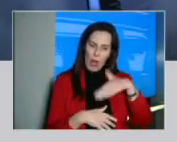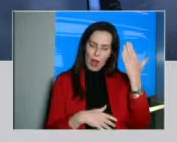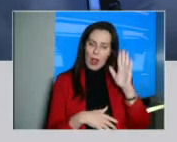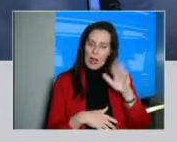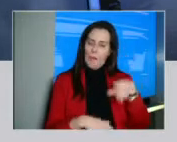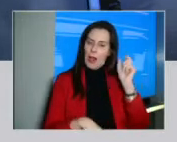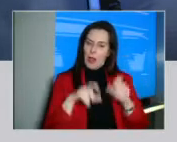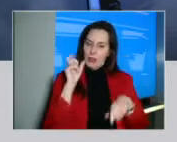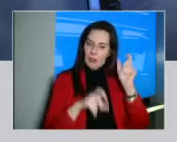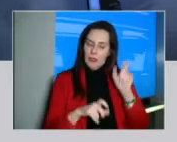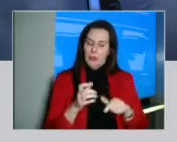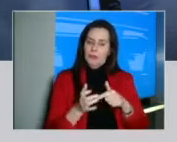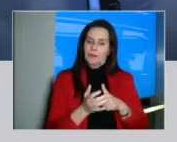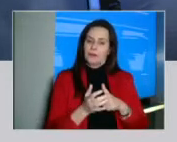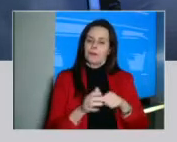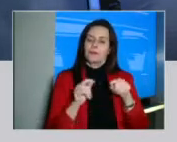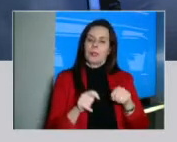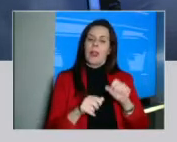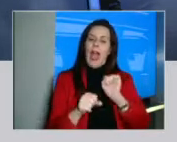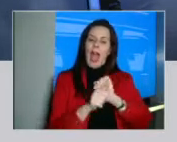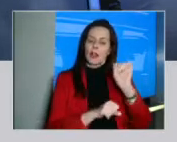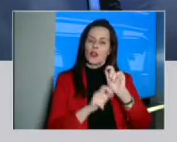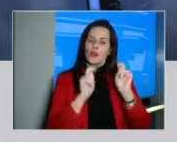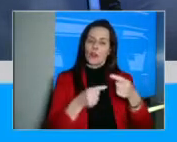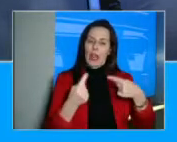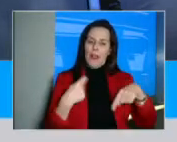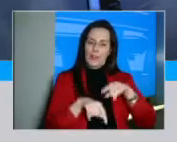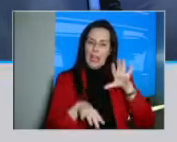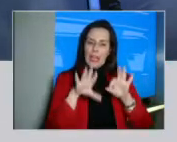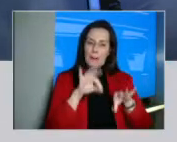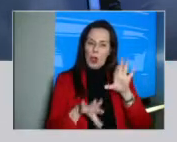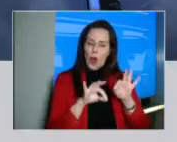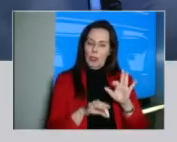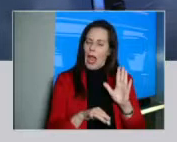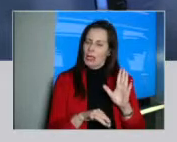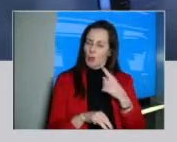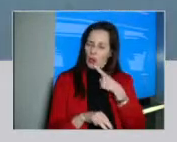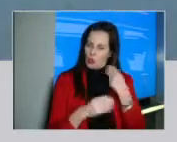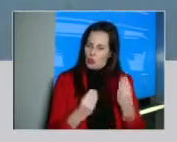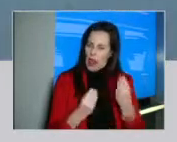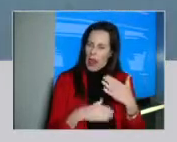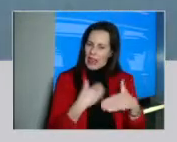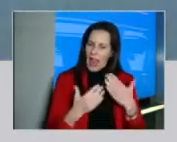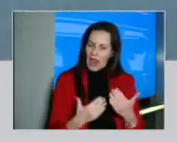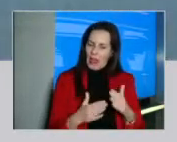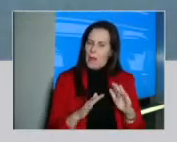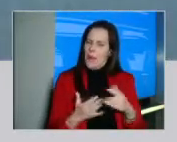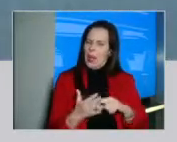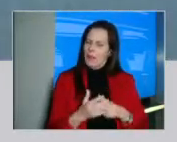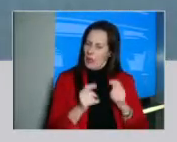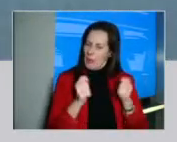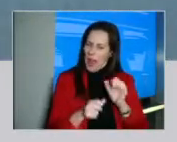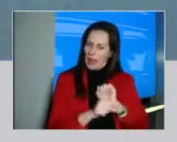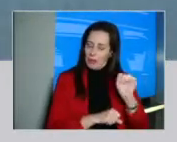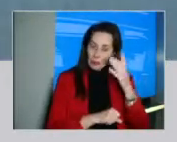גם לציבור מתוך כך, ואלה העתירות שמוגשות לוועדת הבחירות המרכזית. אז קודם כל בואו נדבר שנייה על הפרוצדורה. מהי הכוונה בעתירה? אנחנו